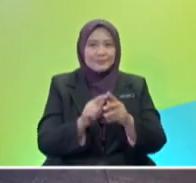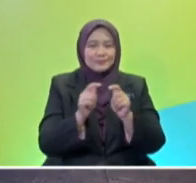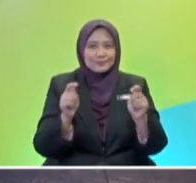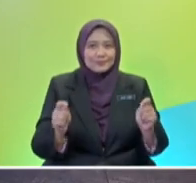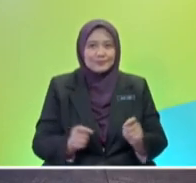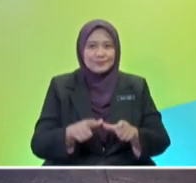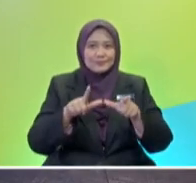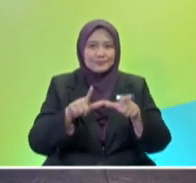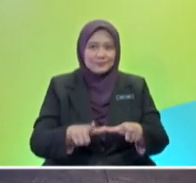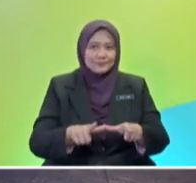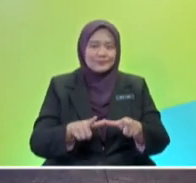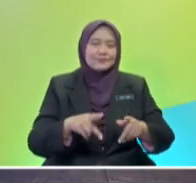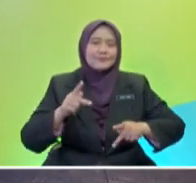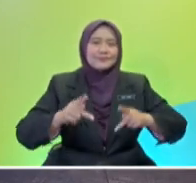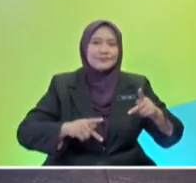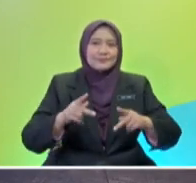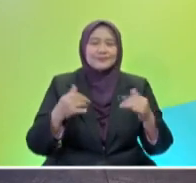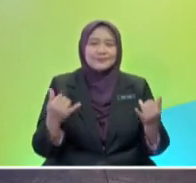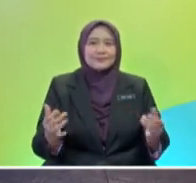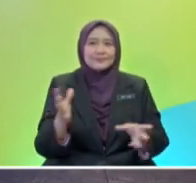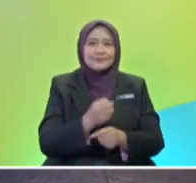Kakak Nisa telah berjaya